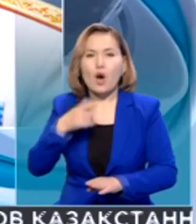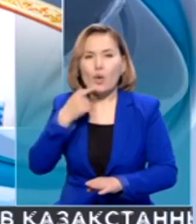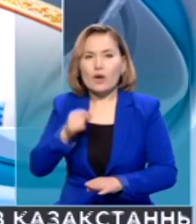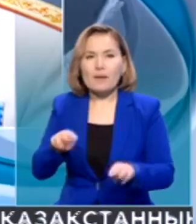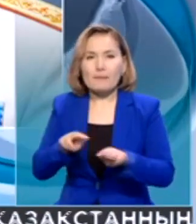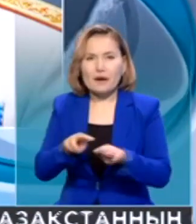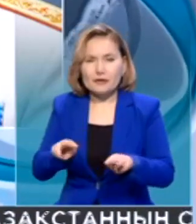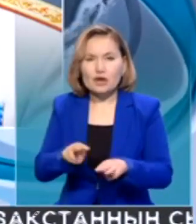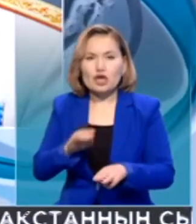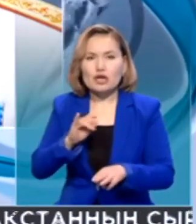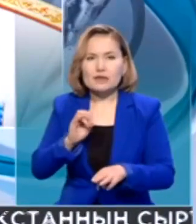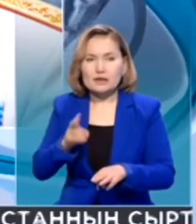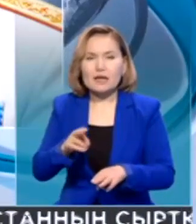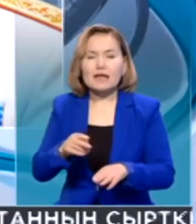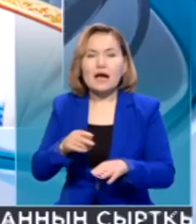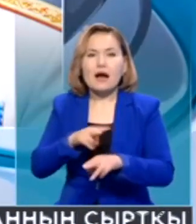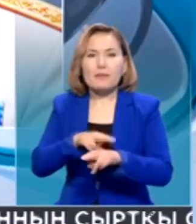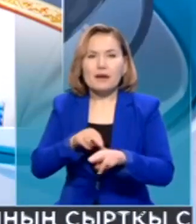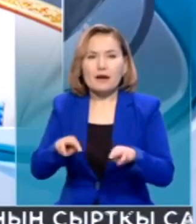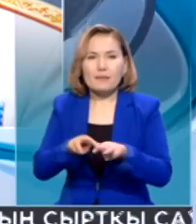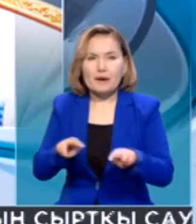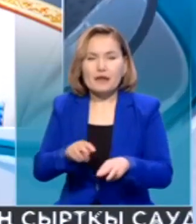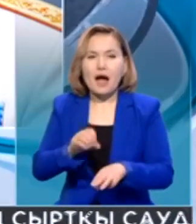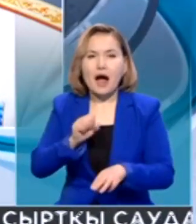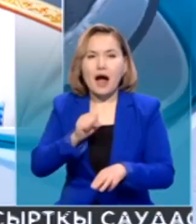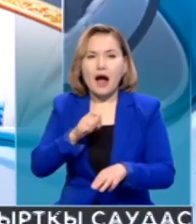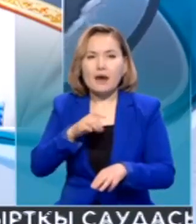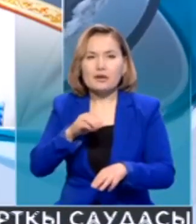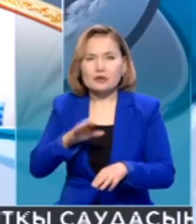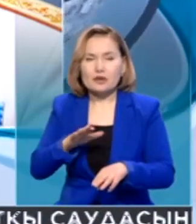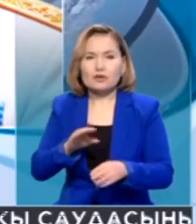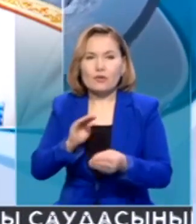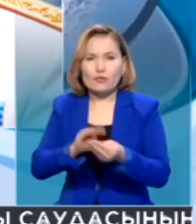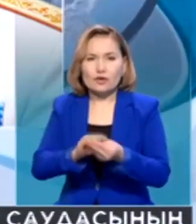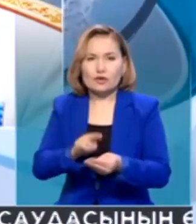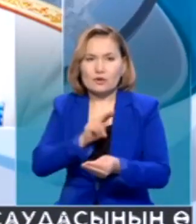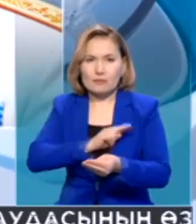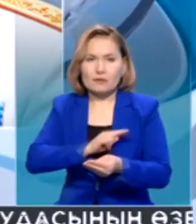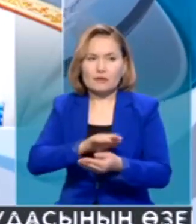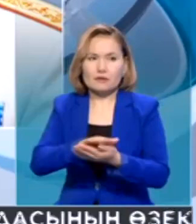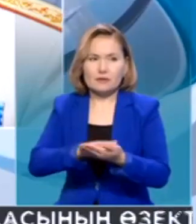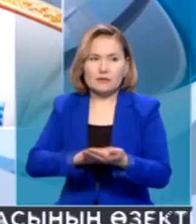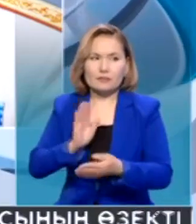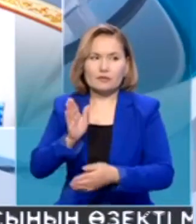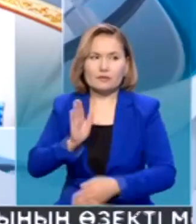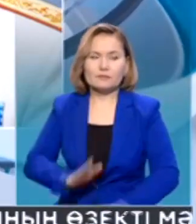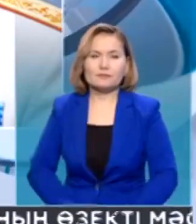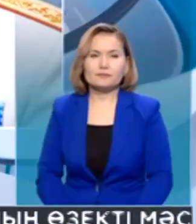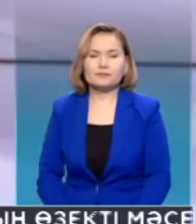министрі Руслан Жақсылық, ішкі істер министрі Марат Ахметжанов орнын сақтап қалды.